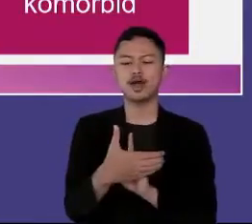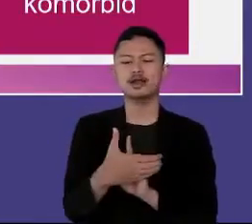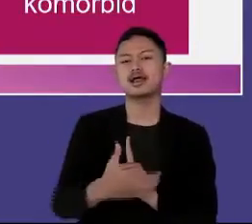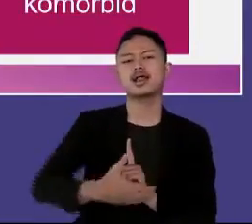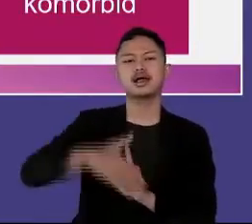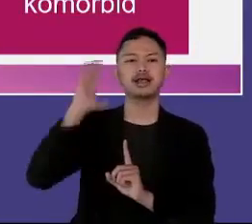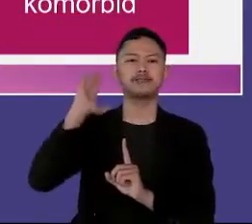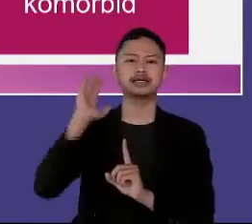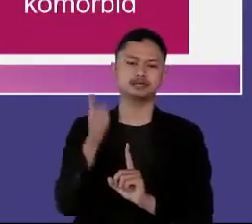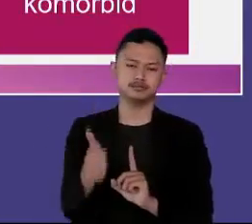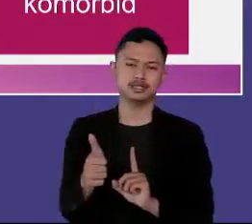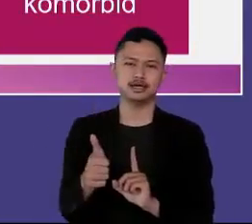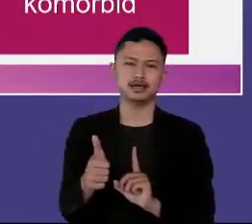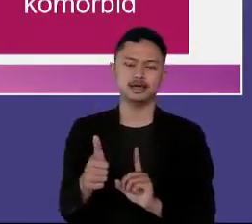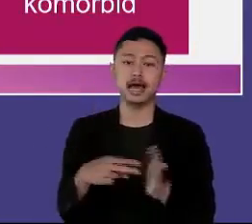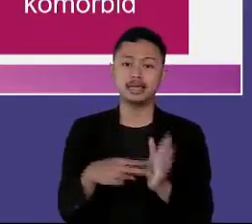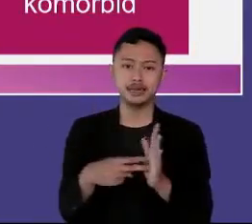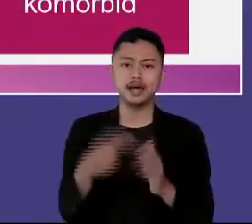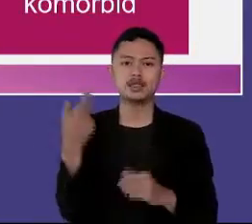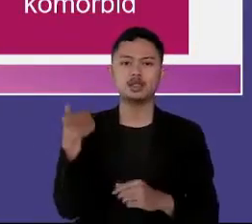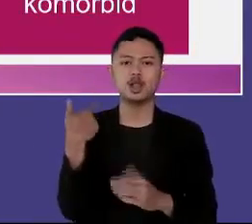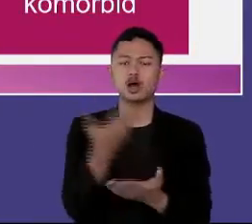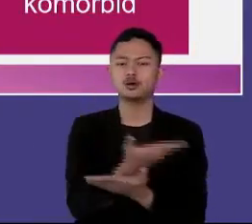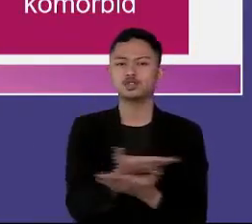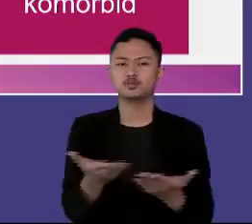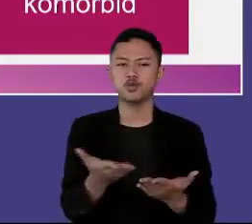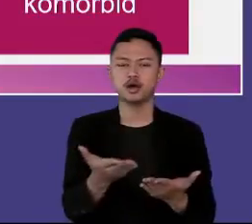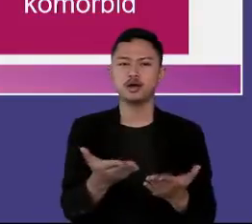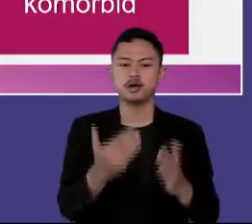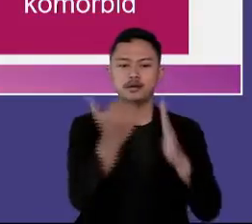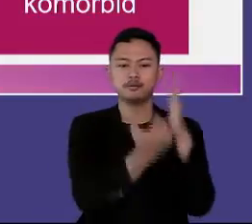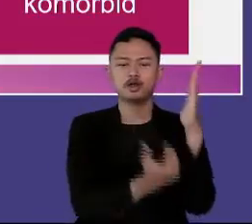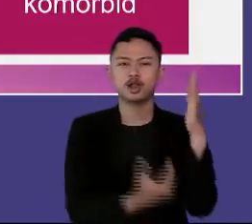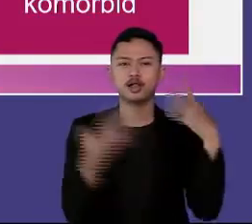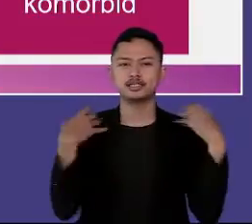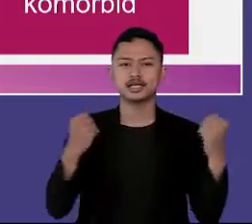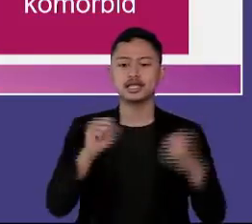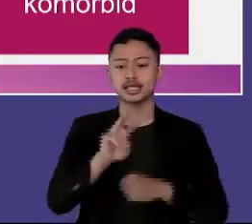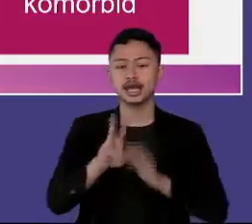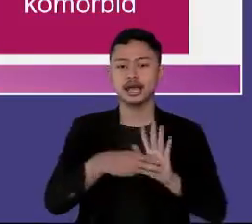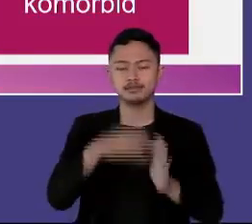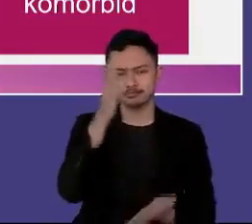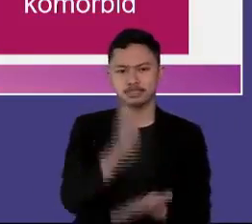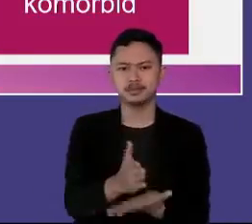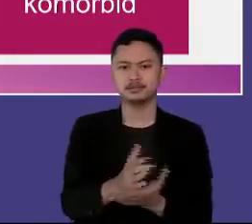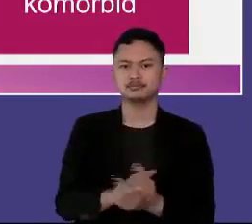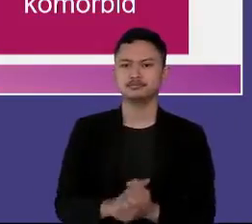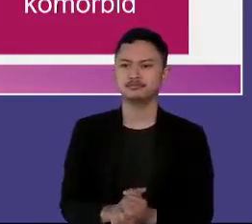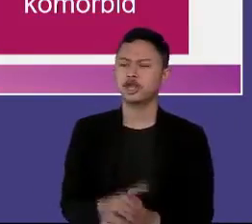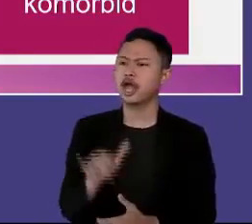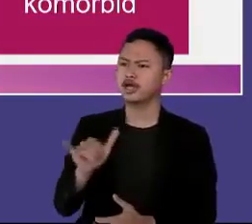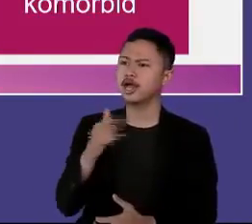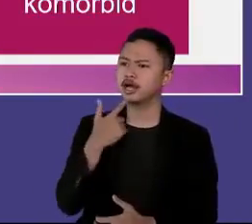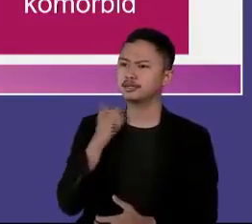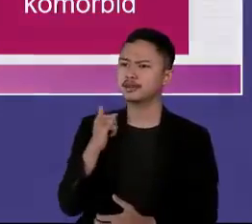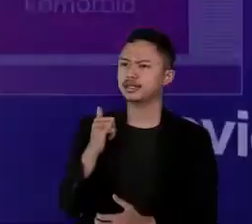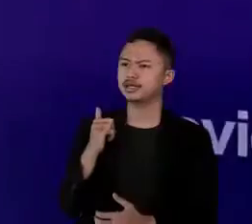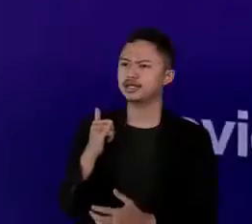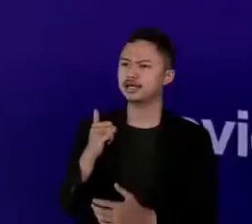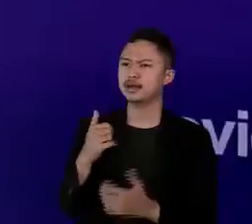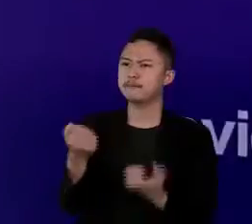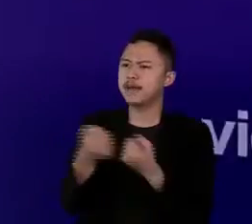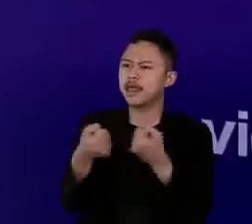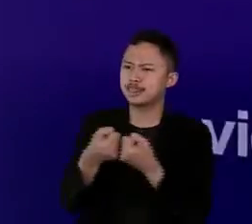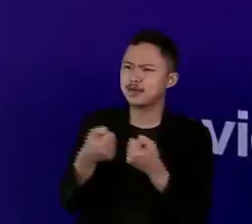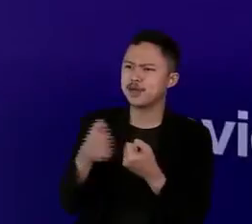umum maupun penyintas tetaplah disiplin dengan 3 m ibaratnya kalau duel tadi kita pernah ngalahin dia tapi